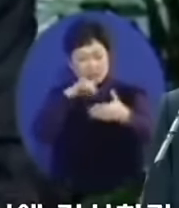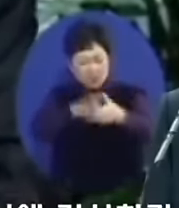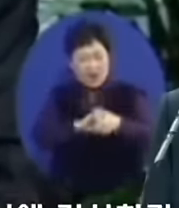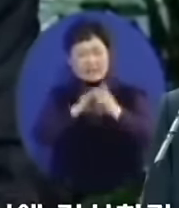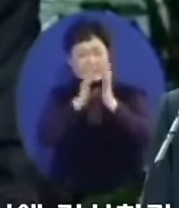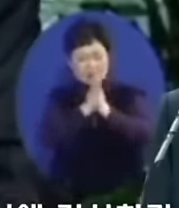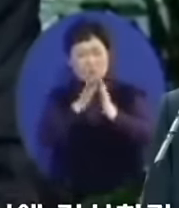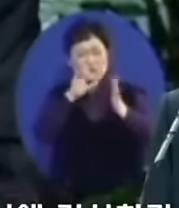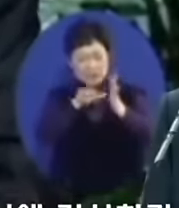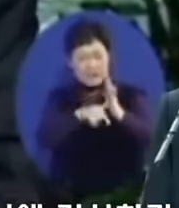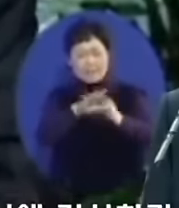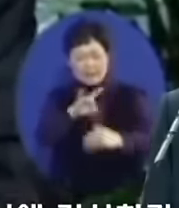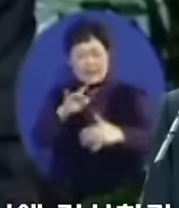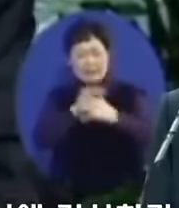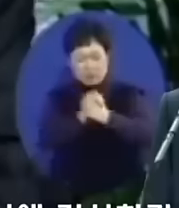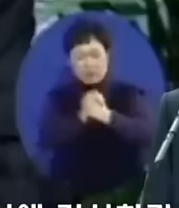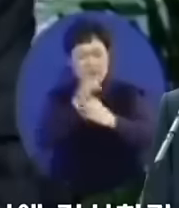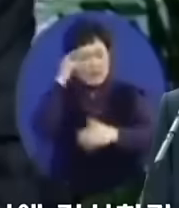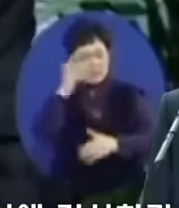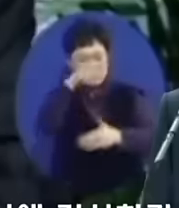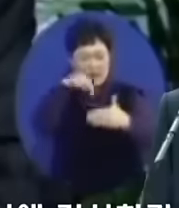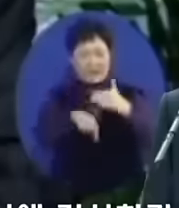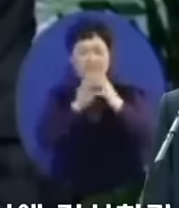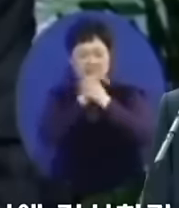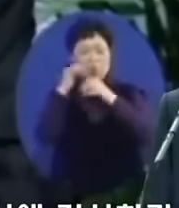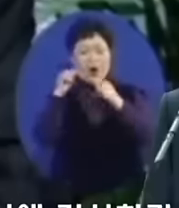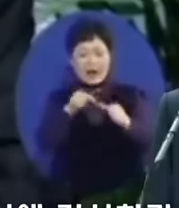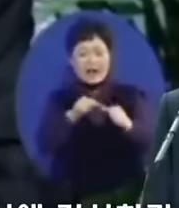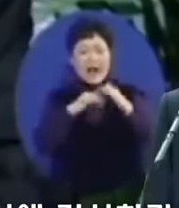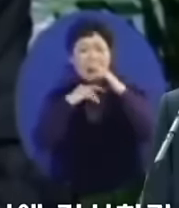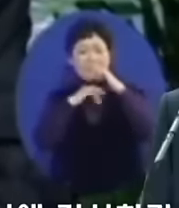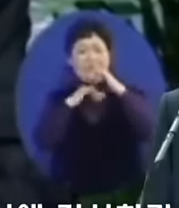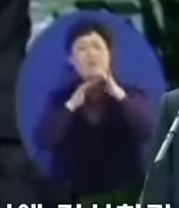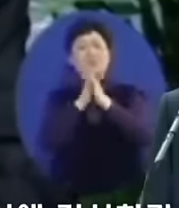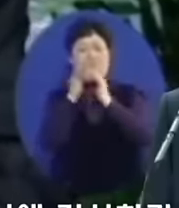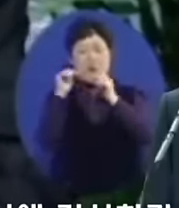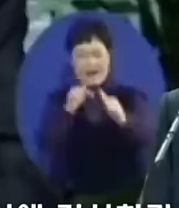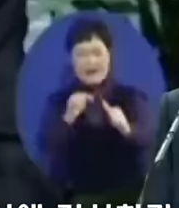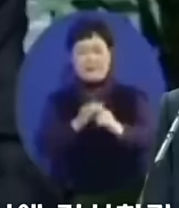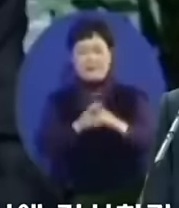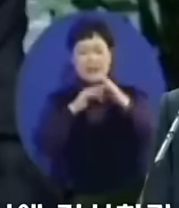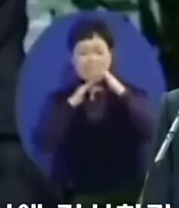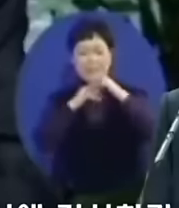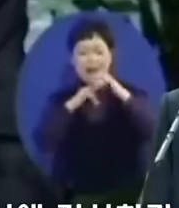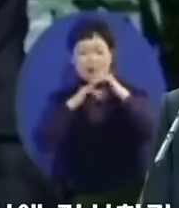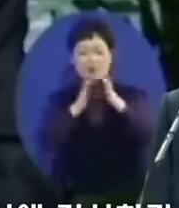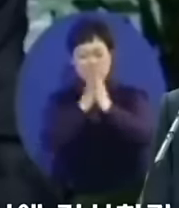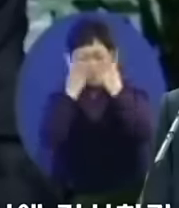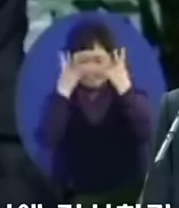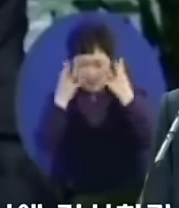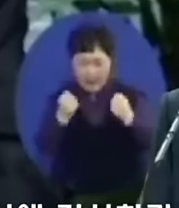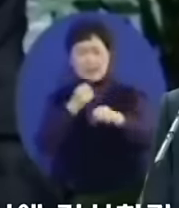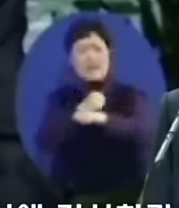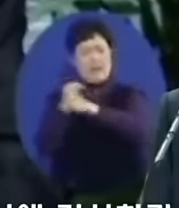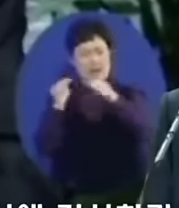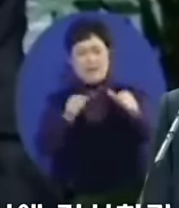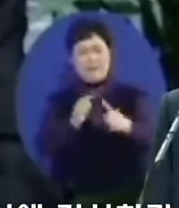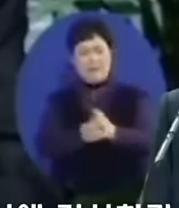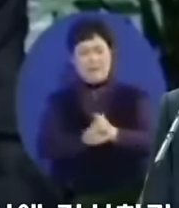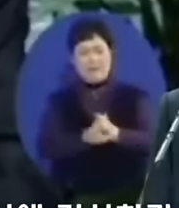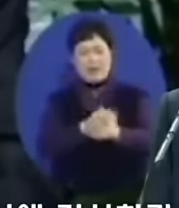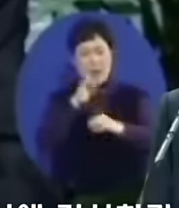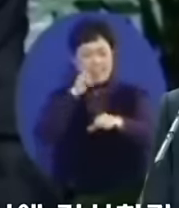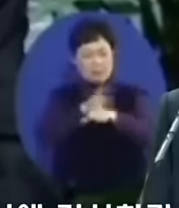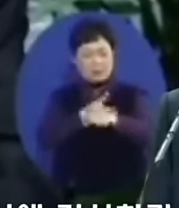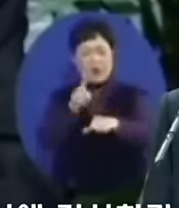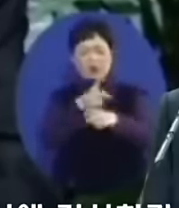수시로 기도도 하되 성령 안에서 기도하는 것은 방언 기도를 하는 것입니다. 방언으로 많이 기도하는 것입니다. 바울 선생은